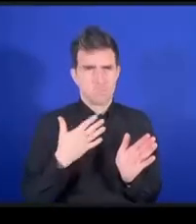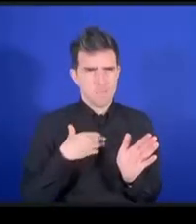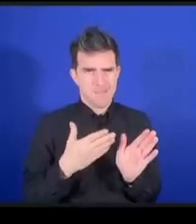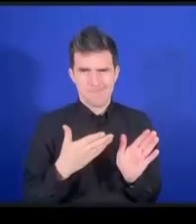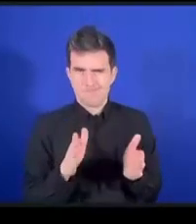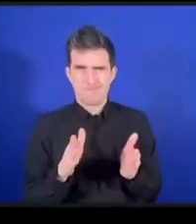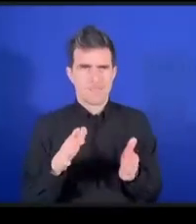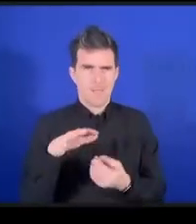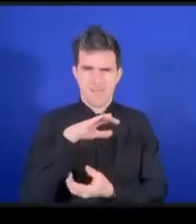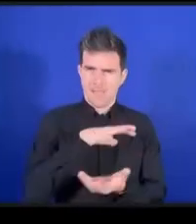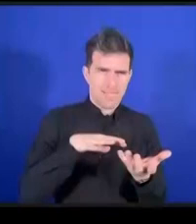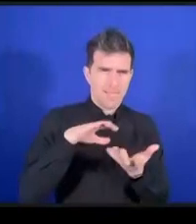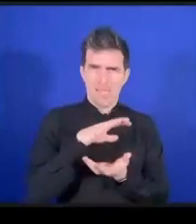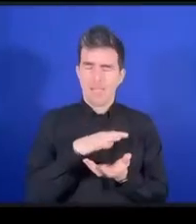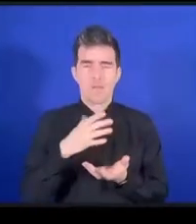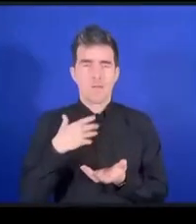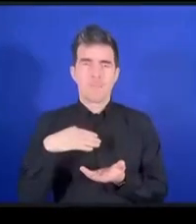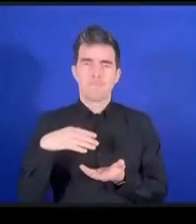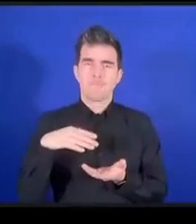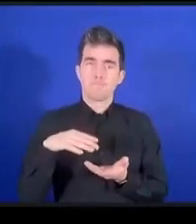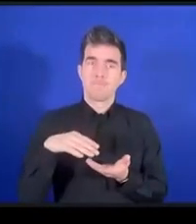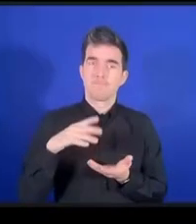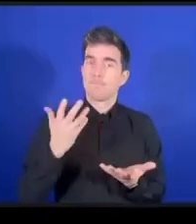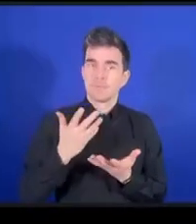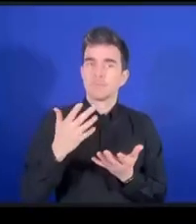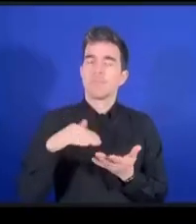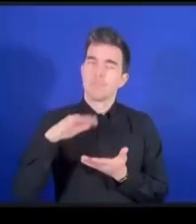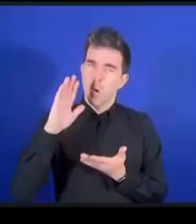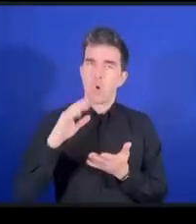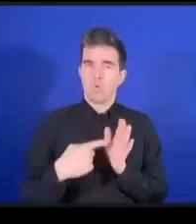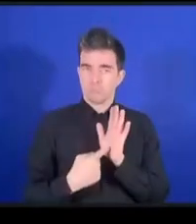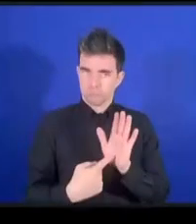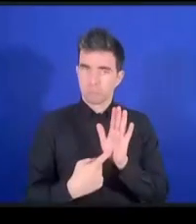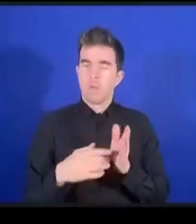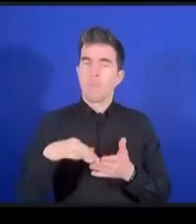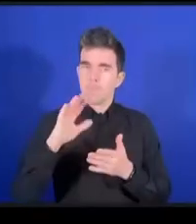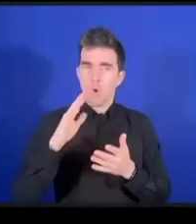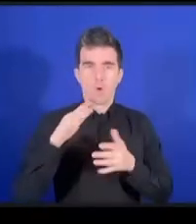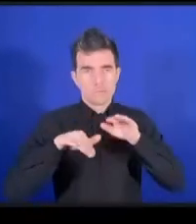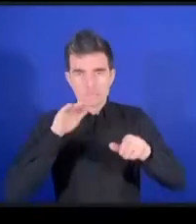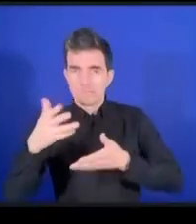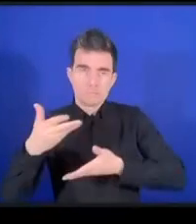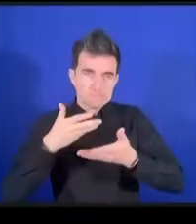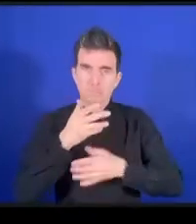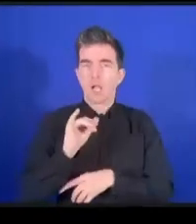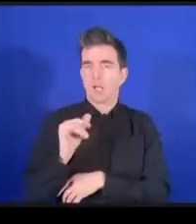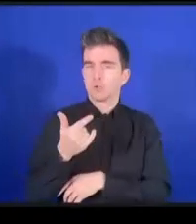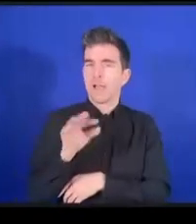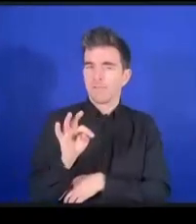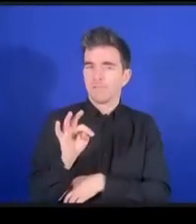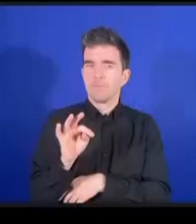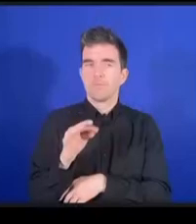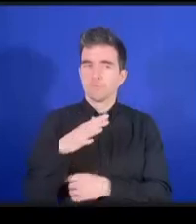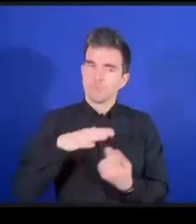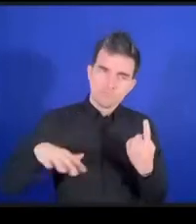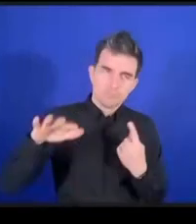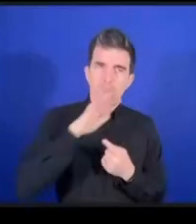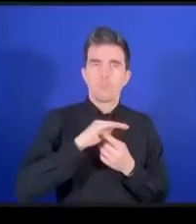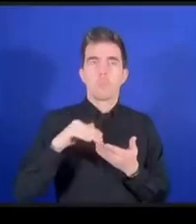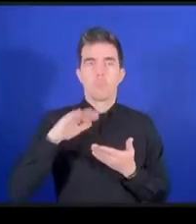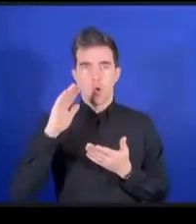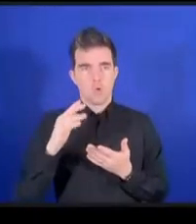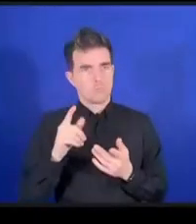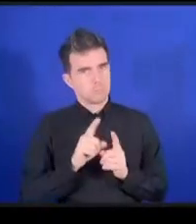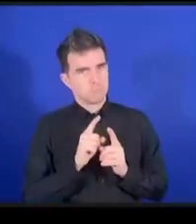охватит здесь подразумевается распространять для всех равных партнёров и я